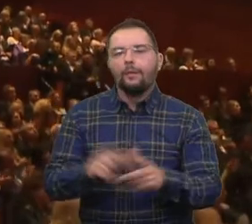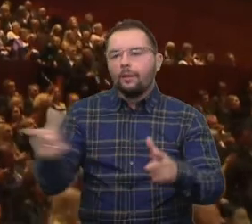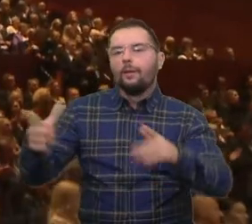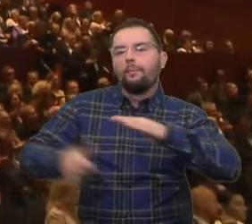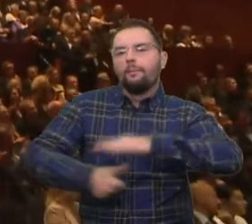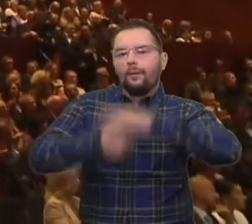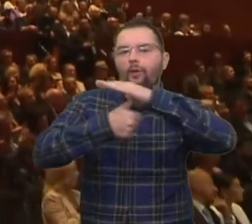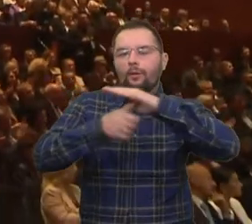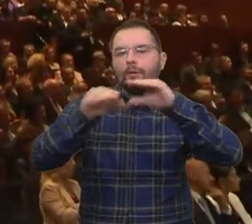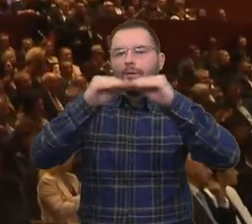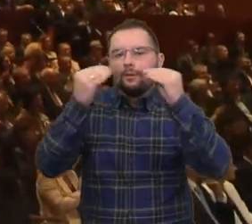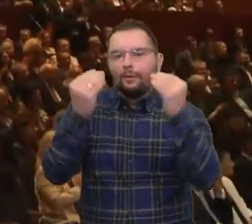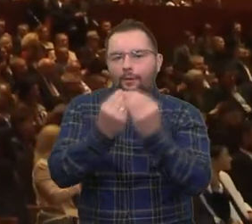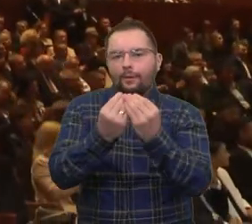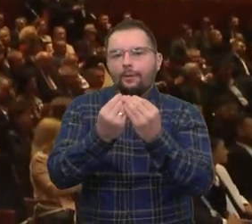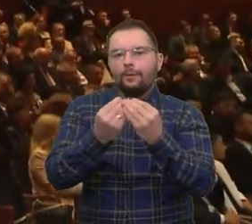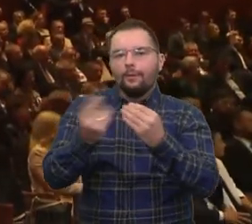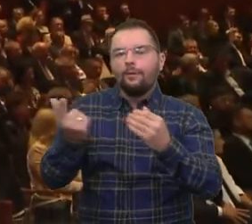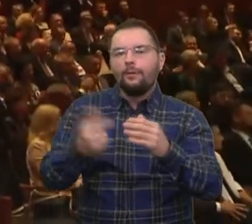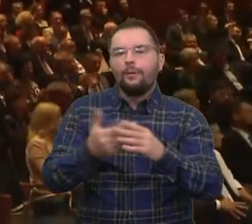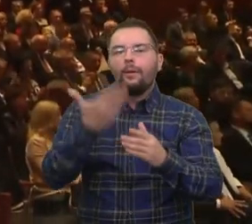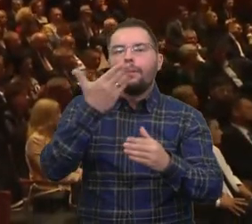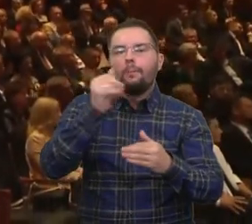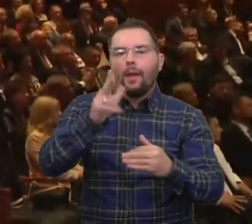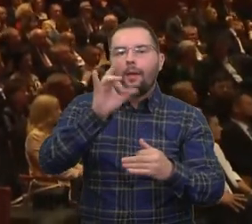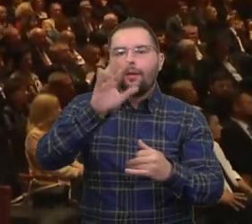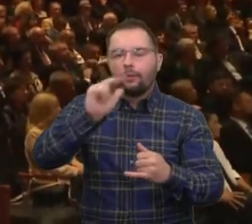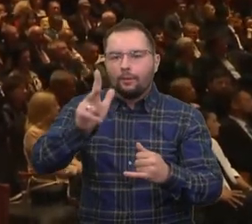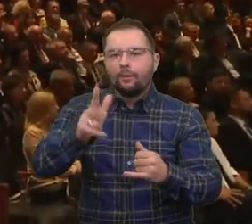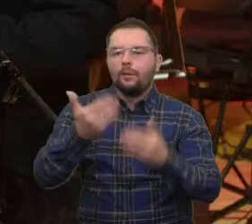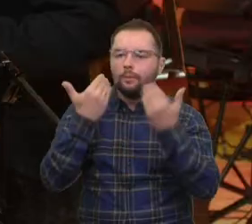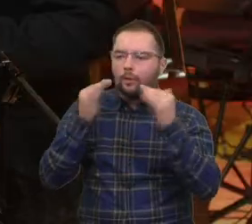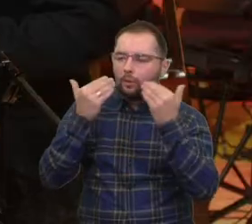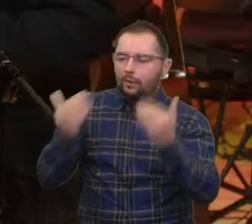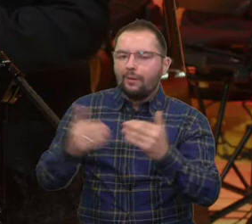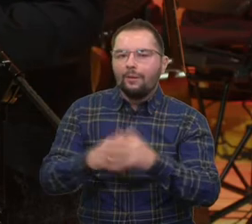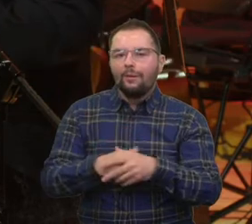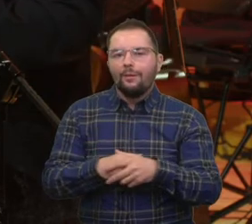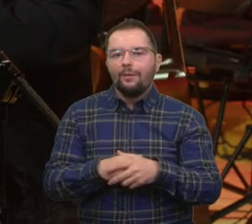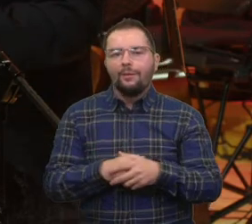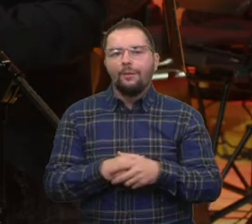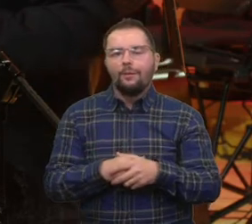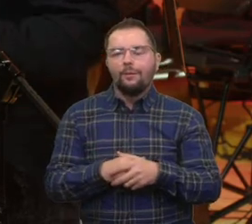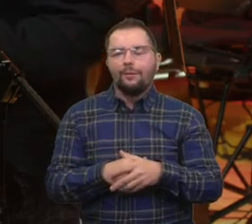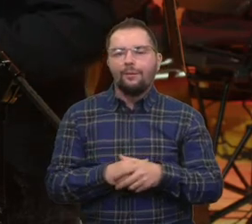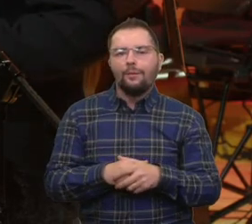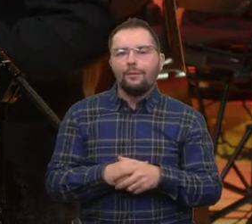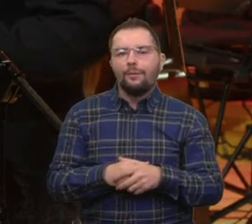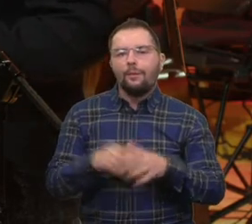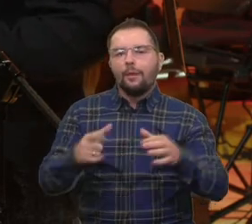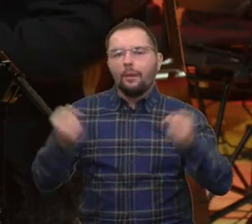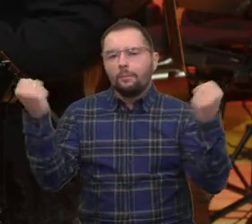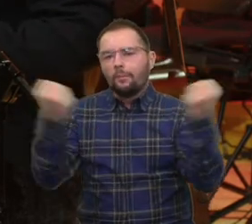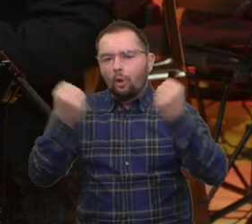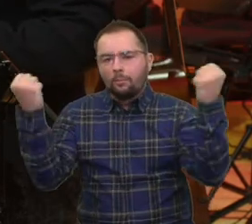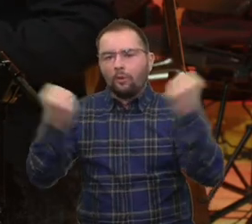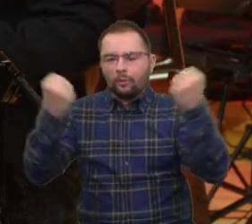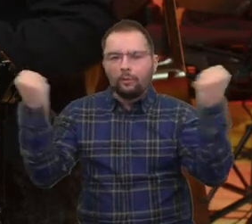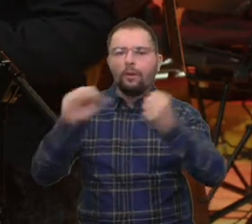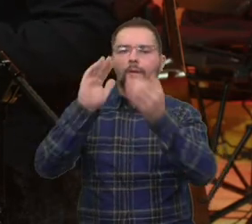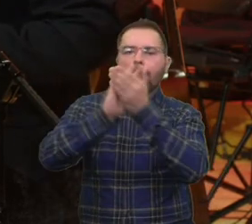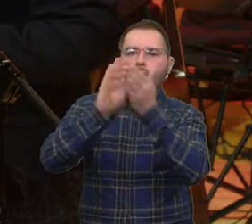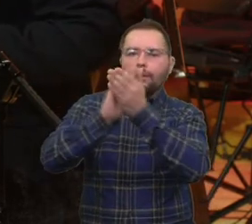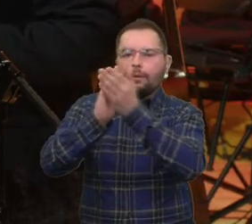Przewodniczący Sejmiku Wojewódzkiego, pan profesor Marek Gzik, bardzo dziękuję. Szanowni Państwo, teraz odprowadzani głośnymi oklaskami zechcą Państwo